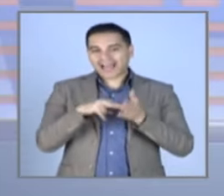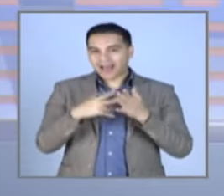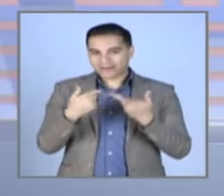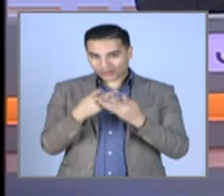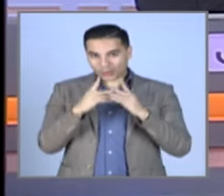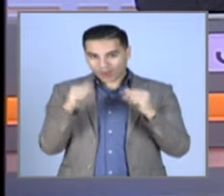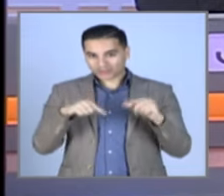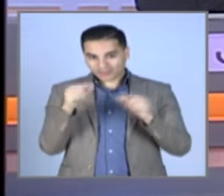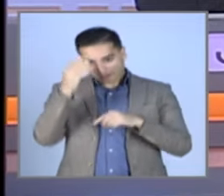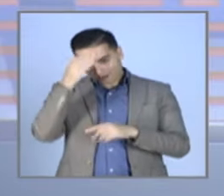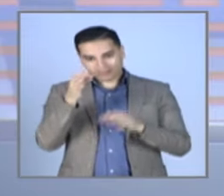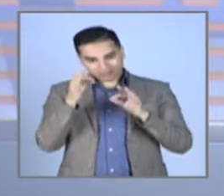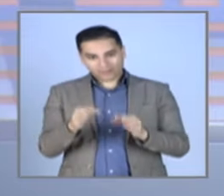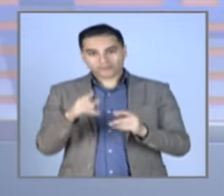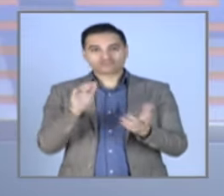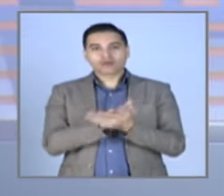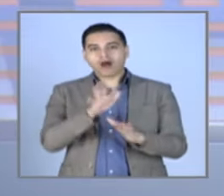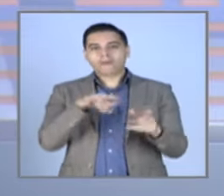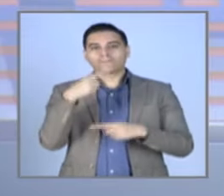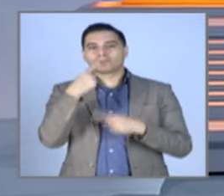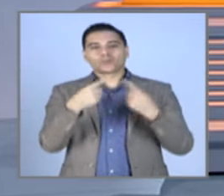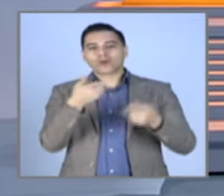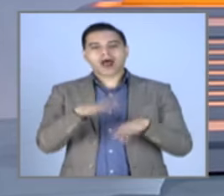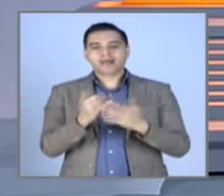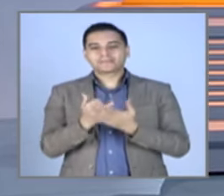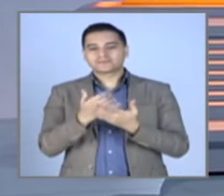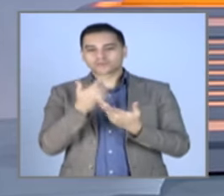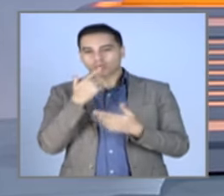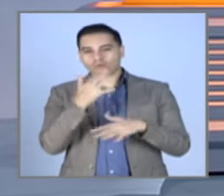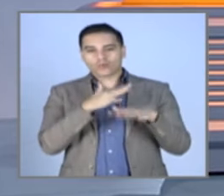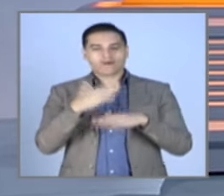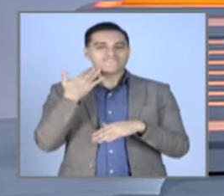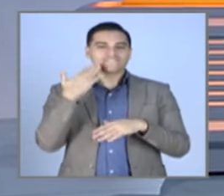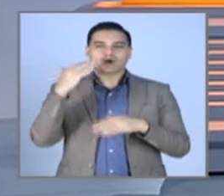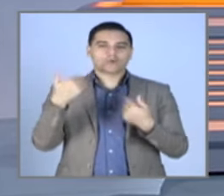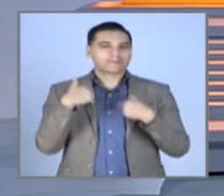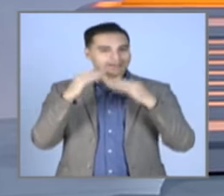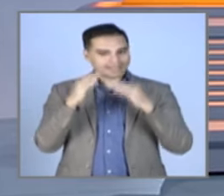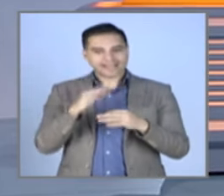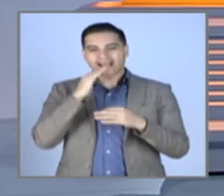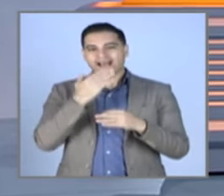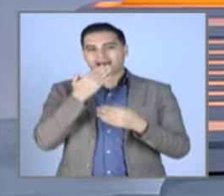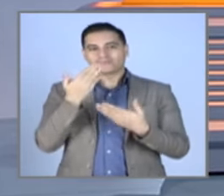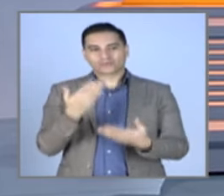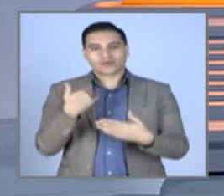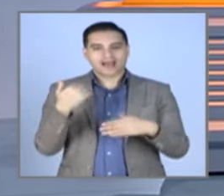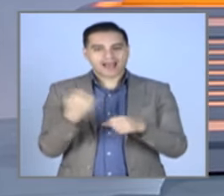برنامج العباقره؟ ايوه طبعا. اصحابك بيقولوا لك ايه بقى في المدرسه؟ لا هم فخورين بيا جدا الحمد